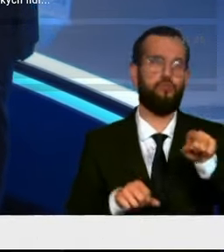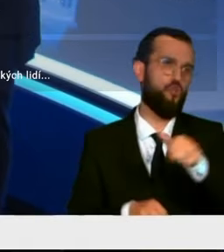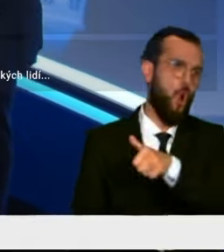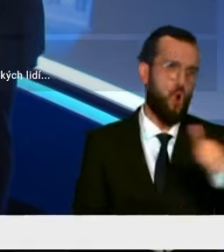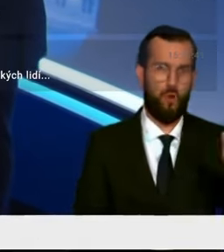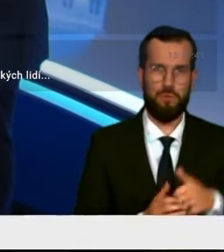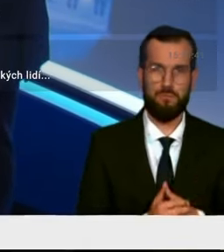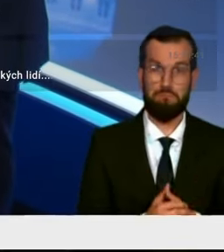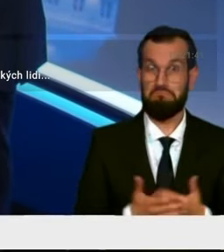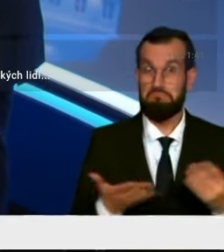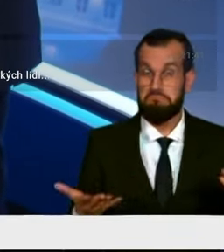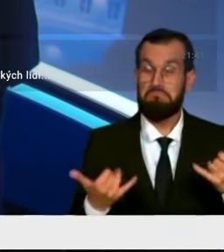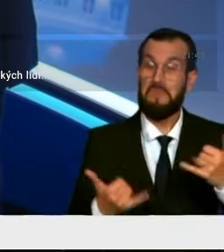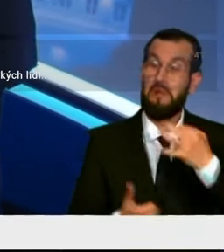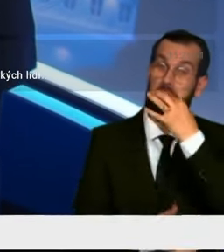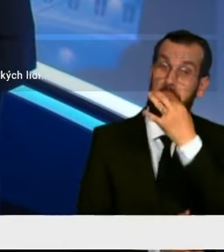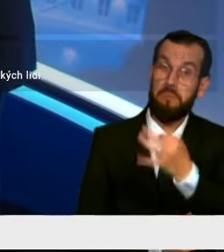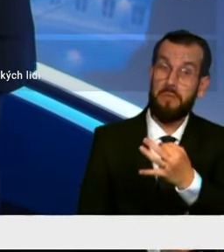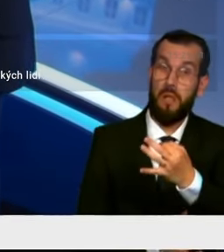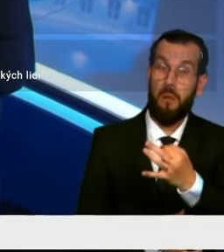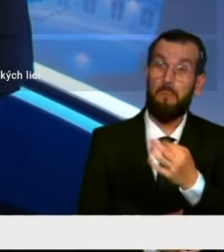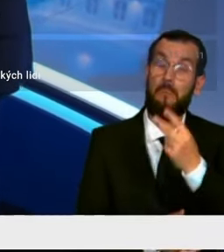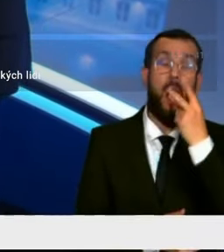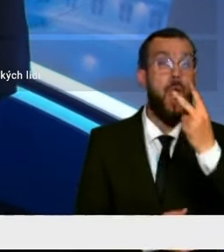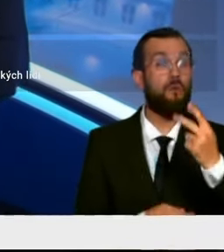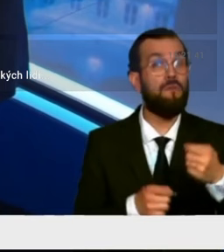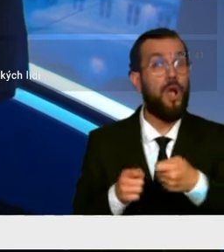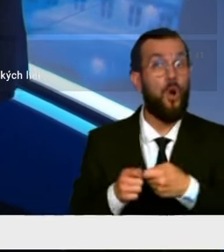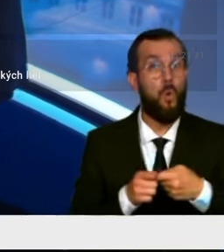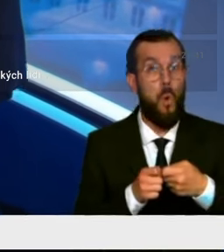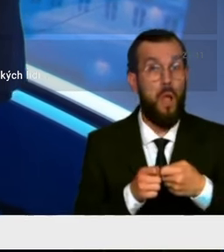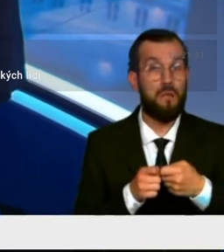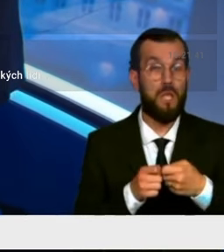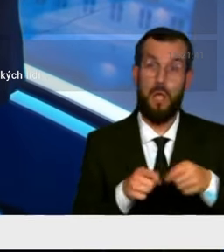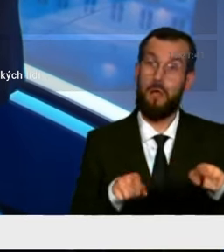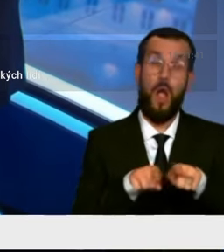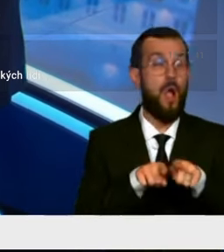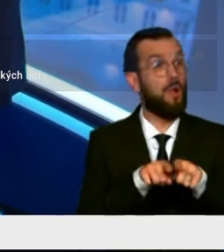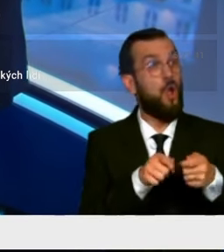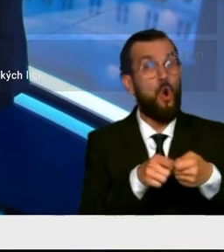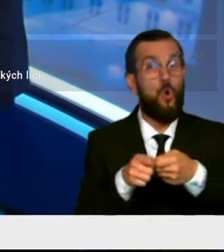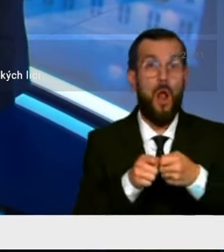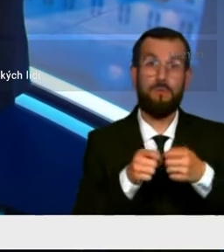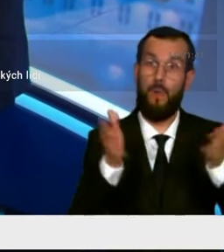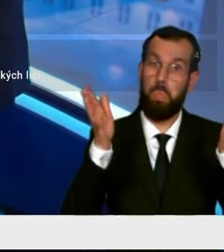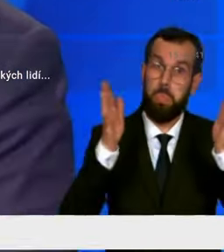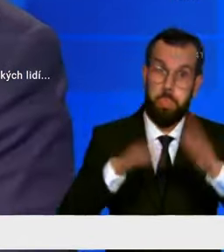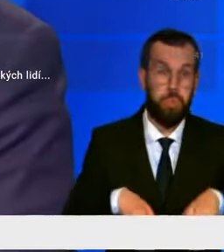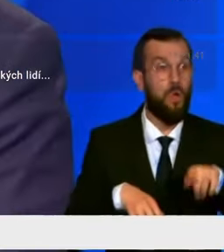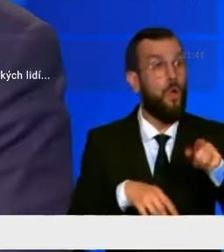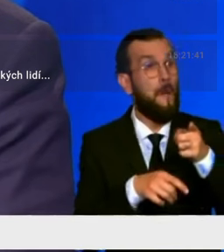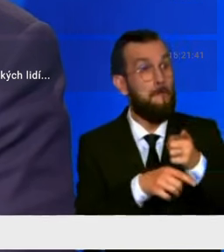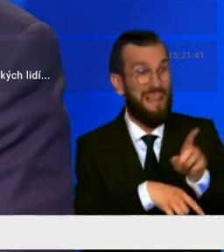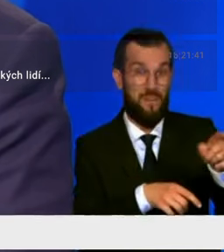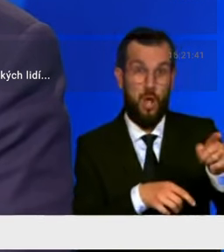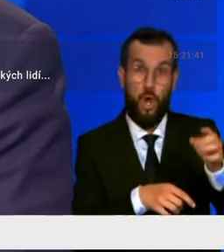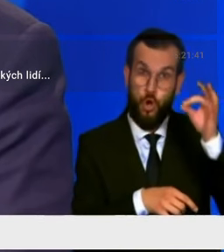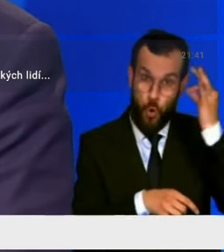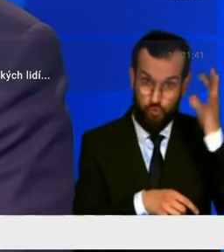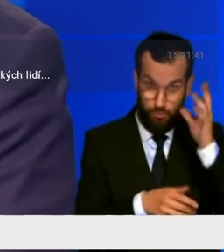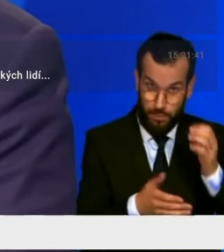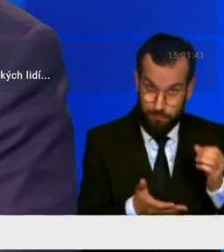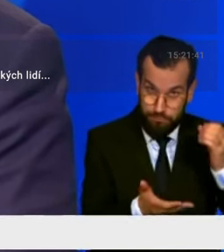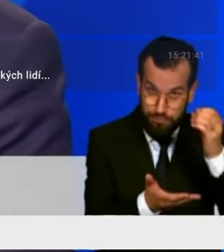eh s tým najnovším tvrdením koalície že teda rozpad tejto koalície by mal započať Ivan Korčok No ak